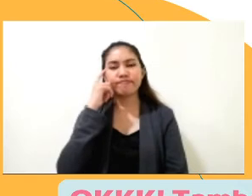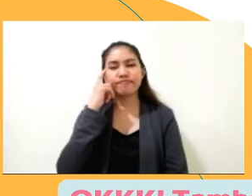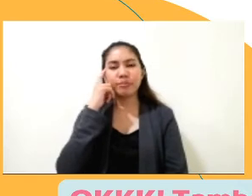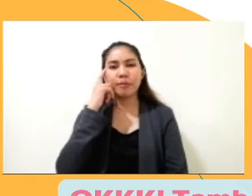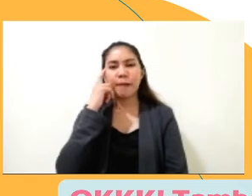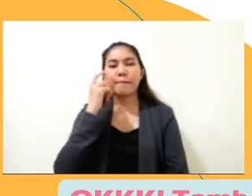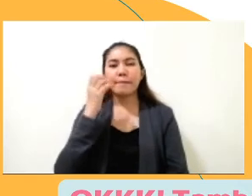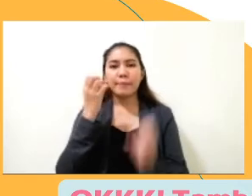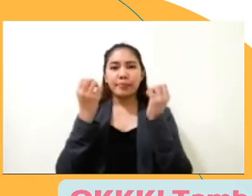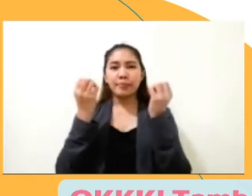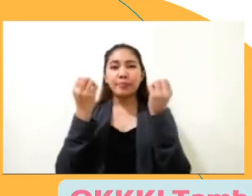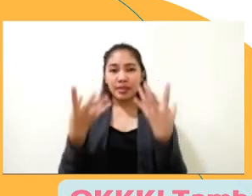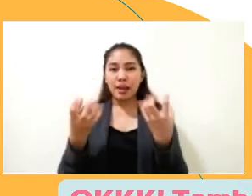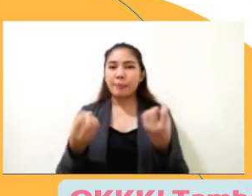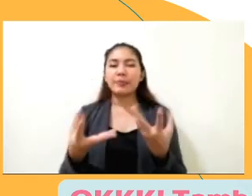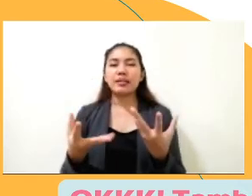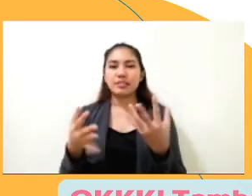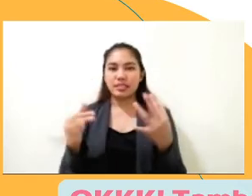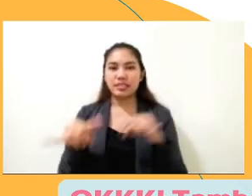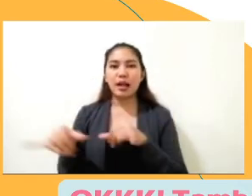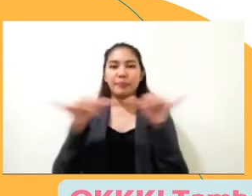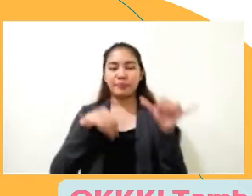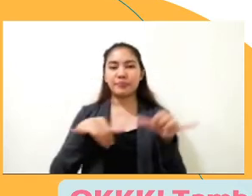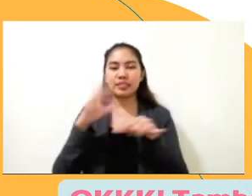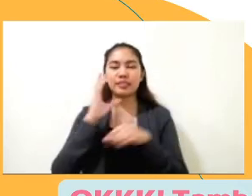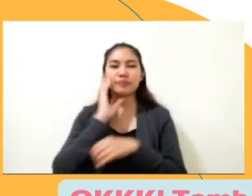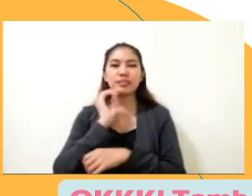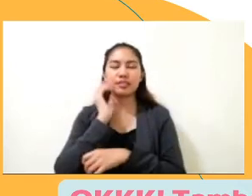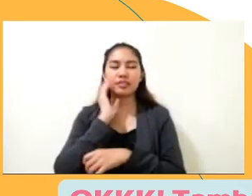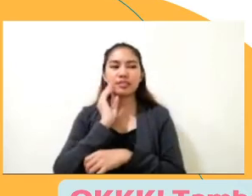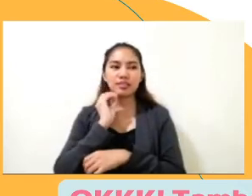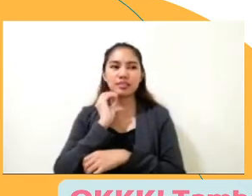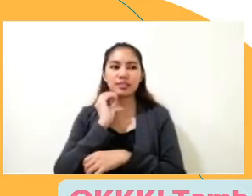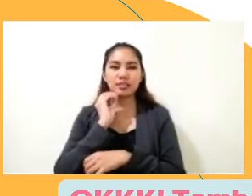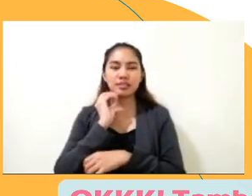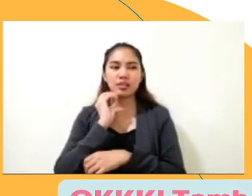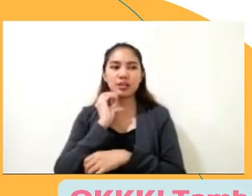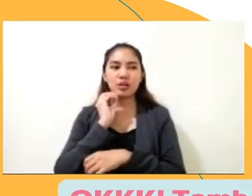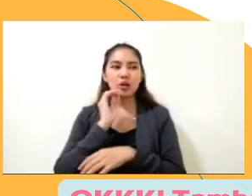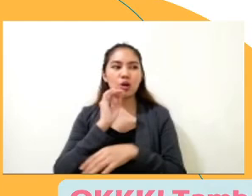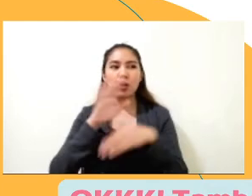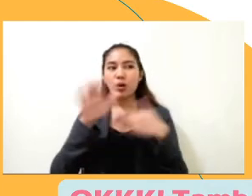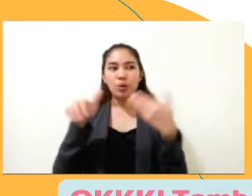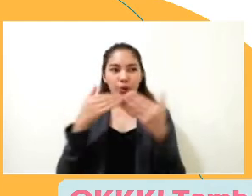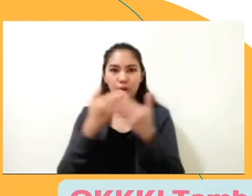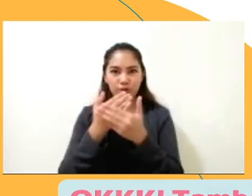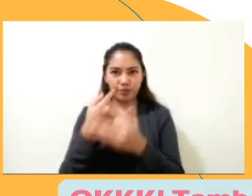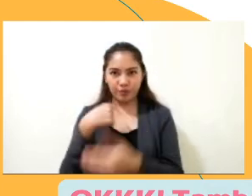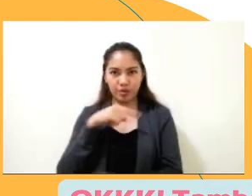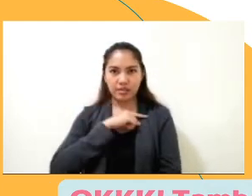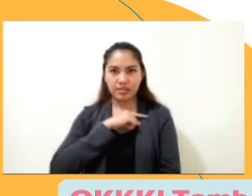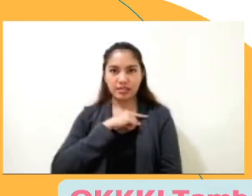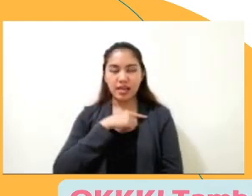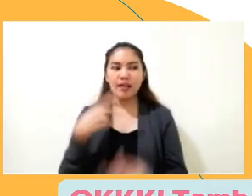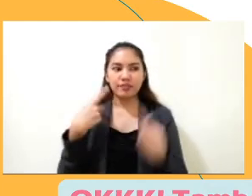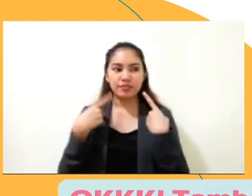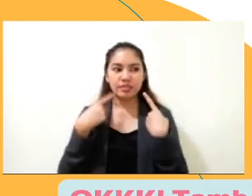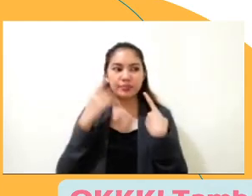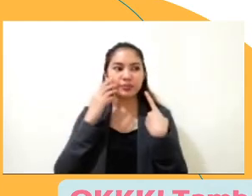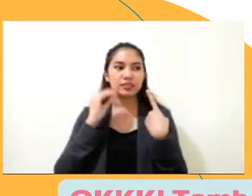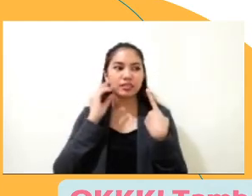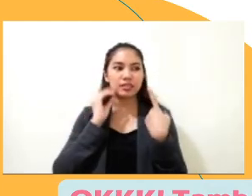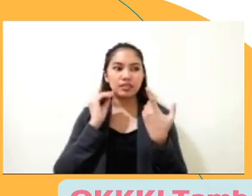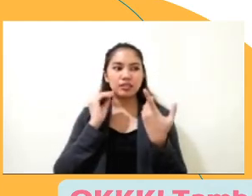maraming nakakaranas no, nung gano'n na halos lahat tayo dumadaan. No? May marami sa atin dumadaan sa hindi